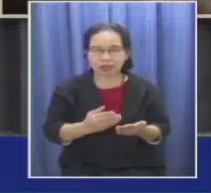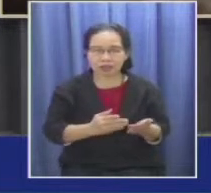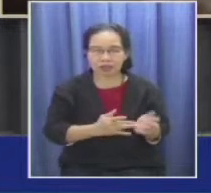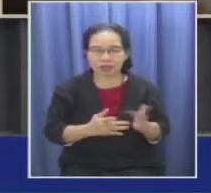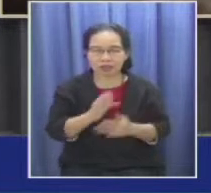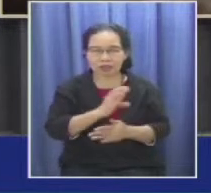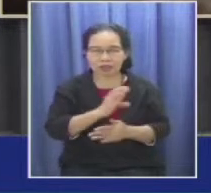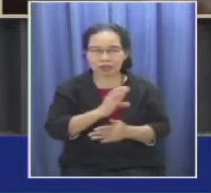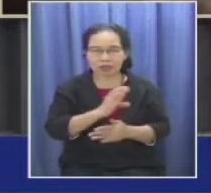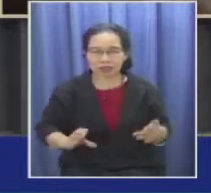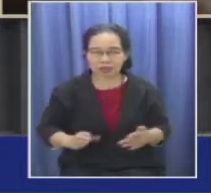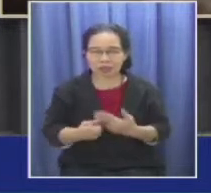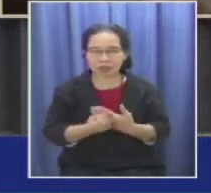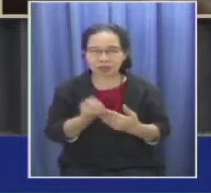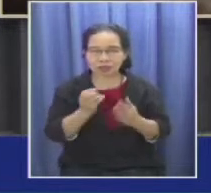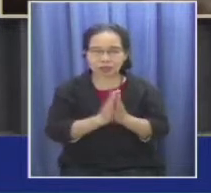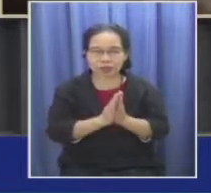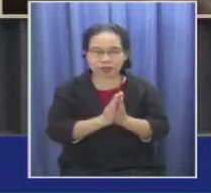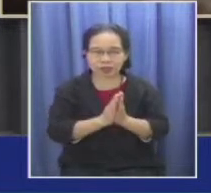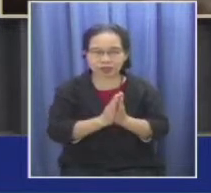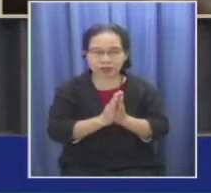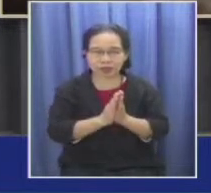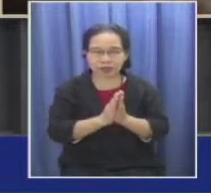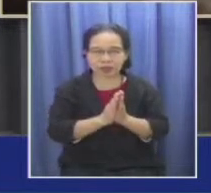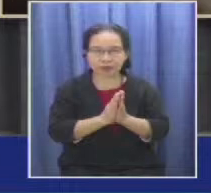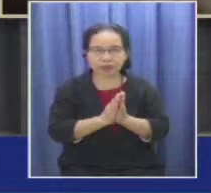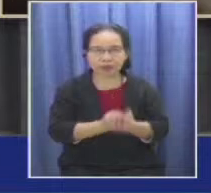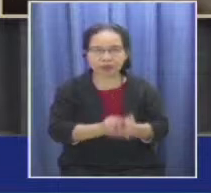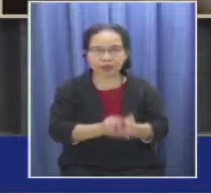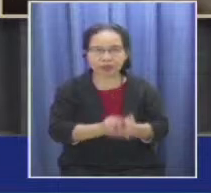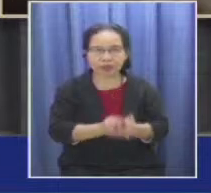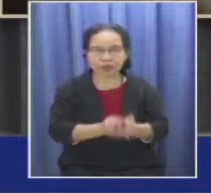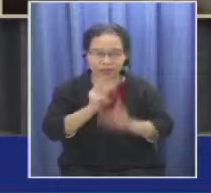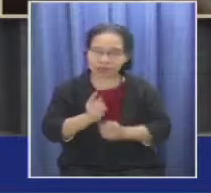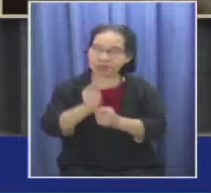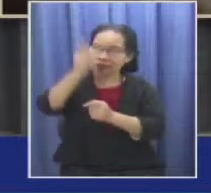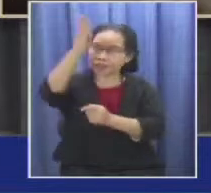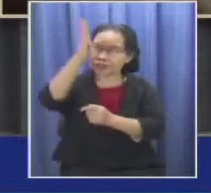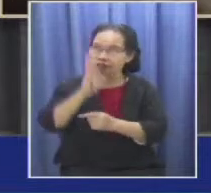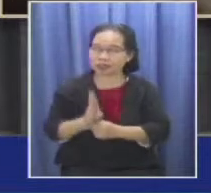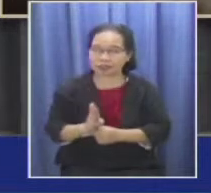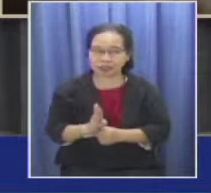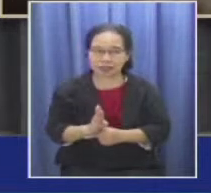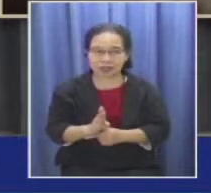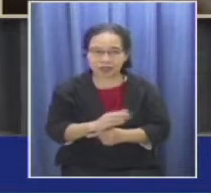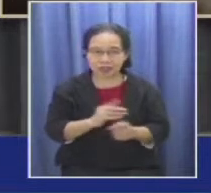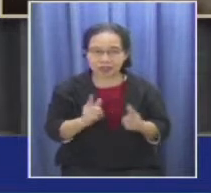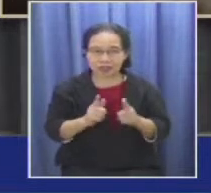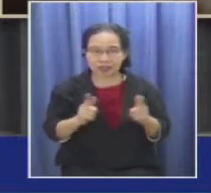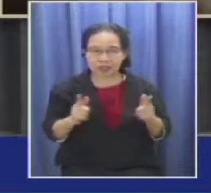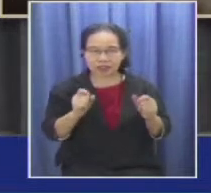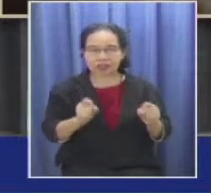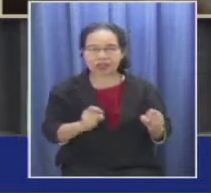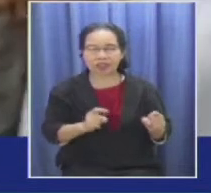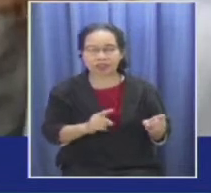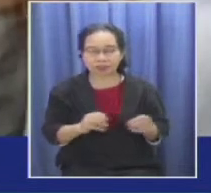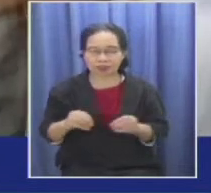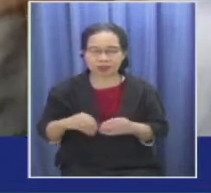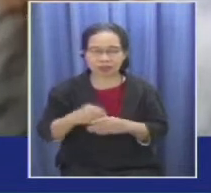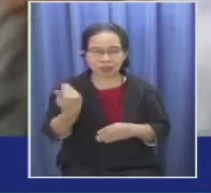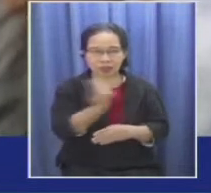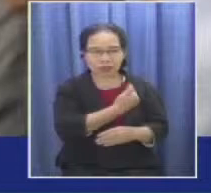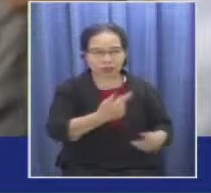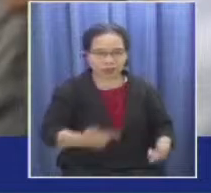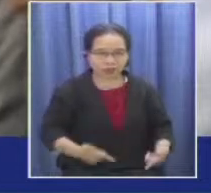akora nkromu de wɔn fra bɔnefoɔ nsɛm agya yɛda wase bebree wo dɔba akora no din mu yenum